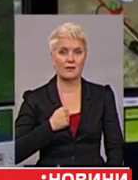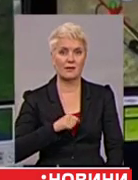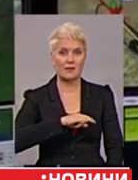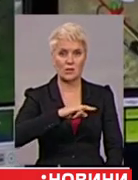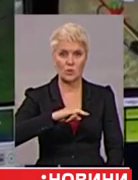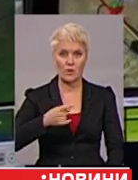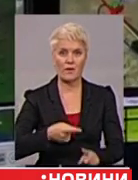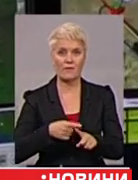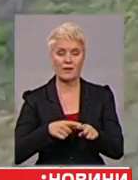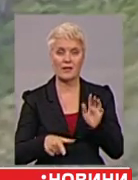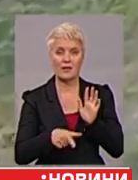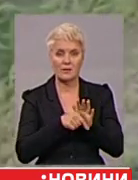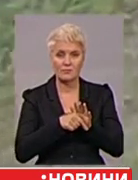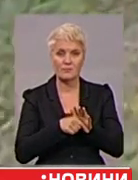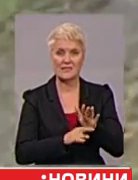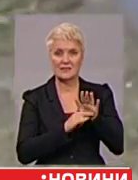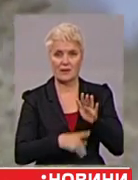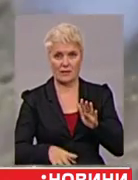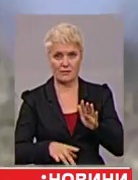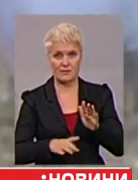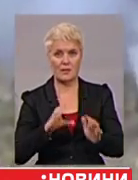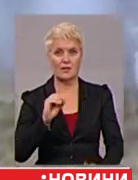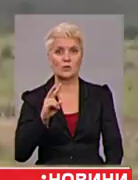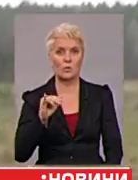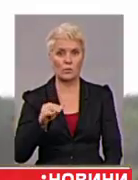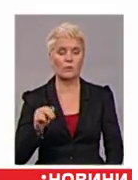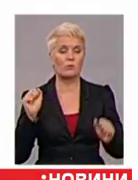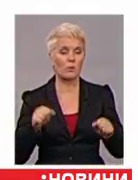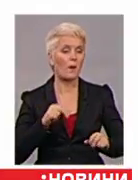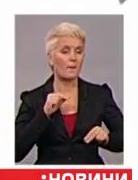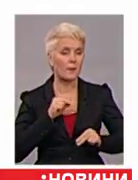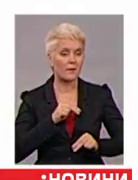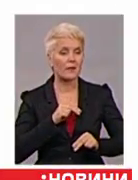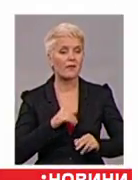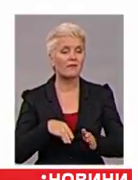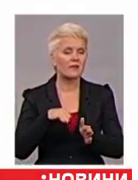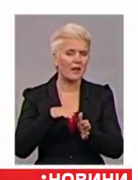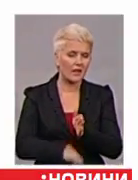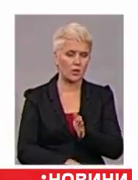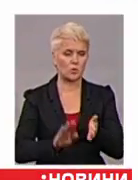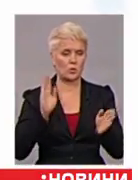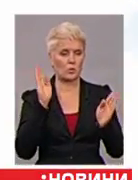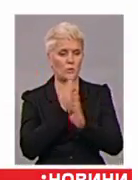За словами секретаря РНБО Олександра Турчинова, «Сокіл» може працювати в найгіршу погоду.